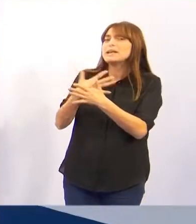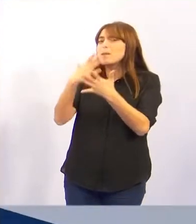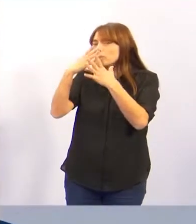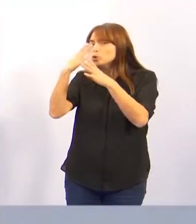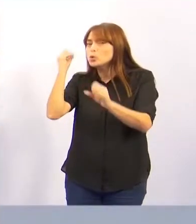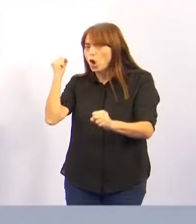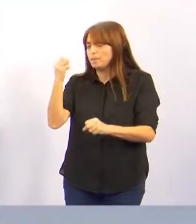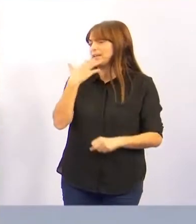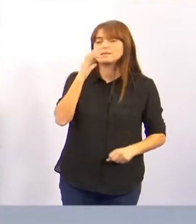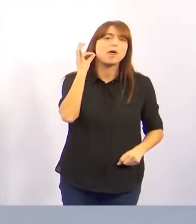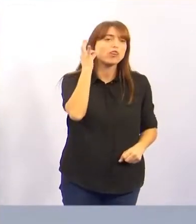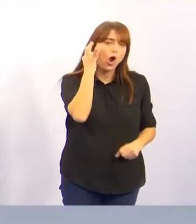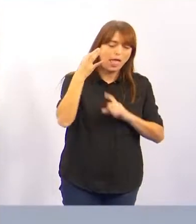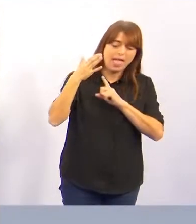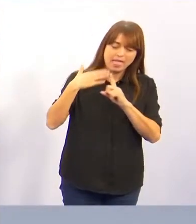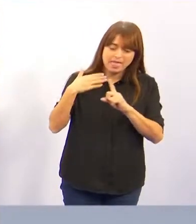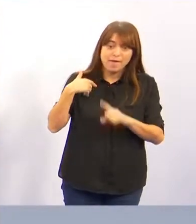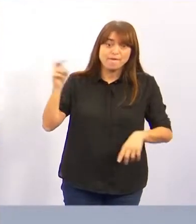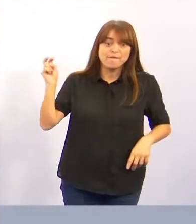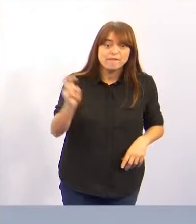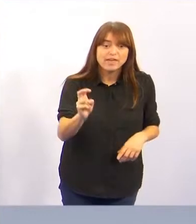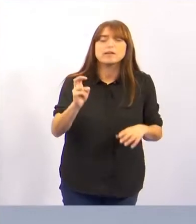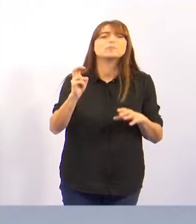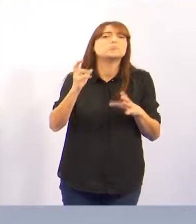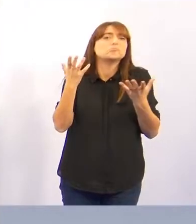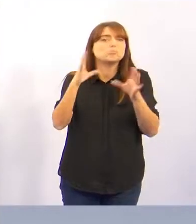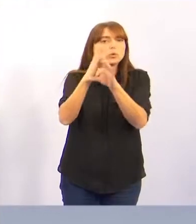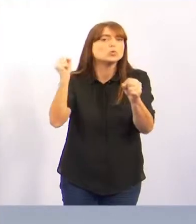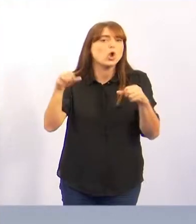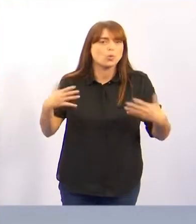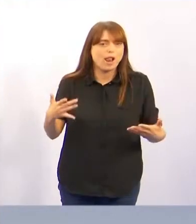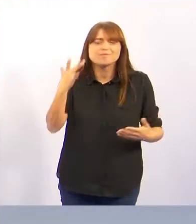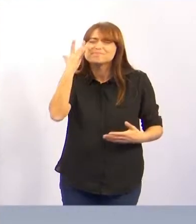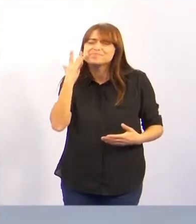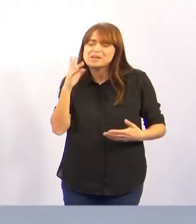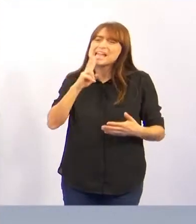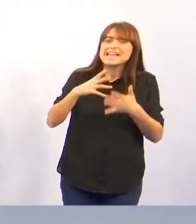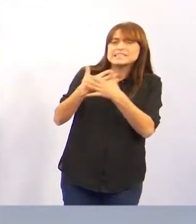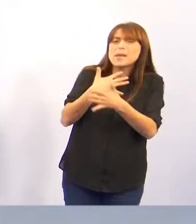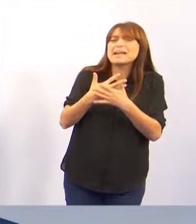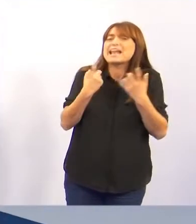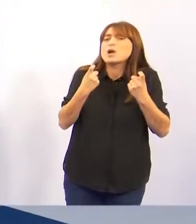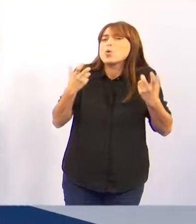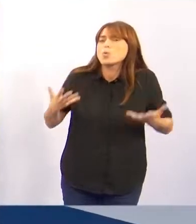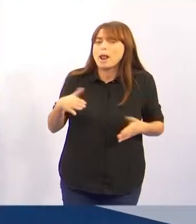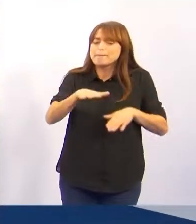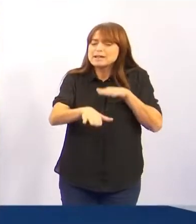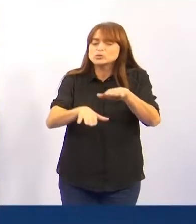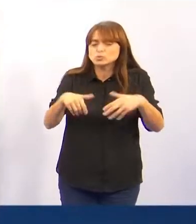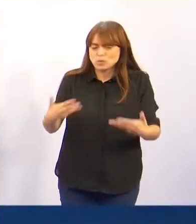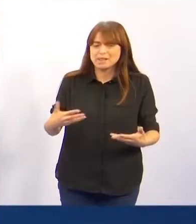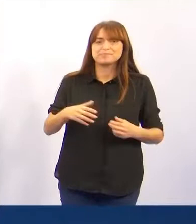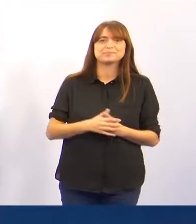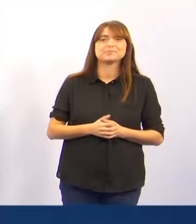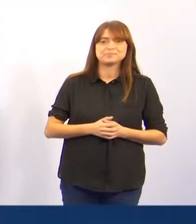s'estan perfilant més. Ara hi ha prevista també una enquesta per poder acabar de perfilar quines són les necessitats i quins són els passos a seguir, no? El protocol que tenim a l'Ebre és el protocol